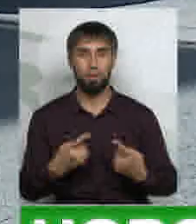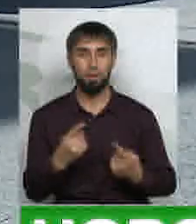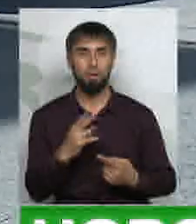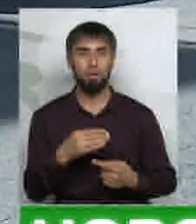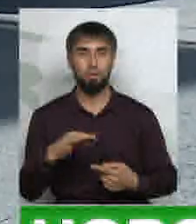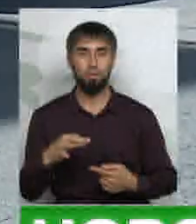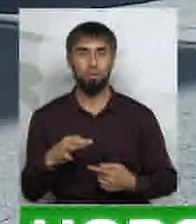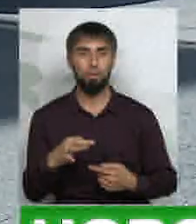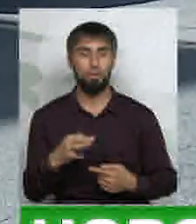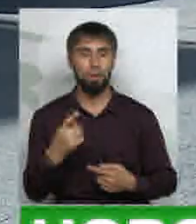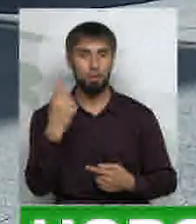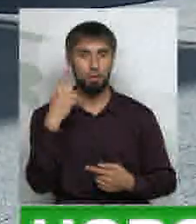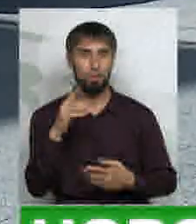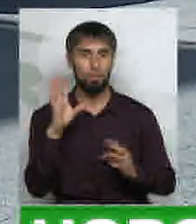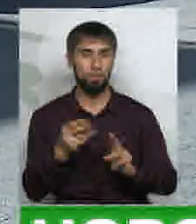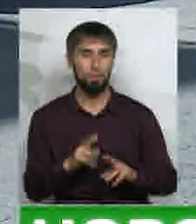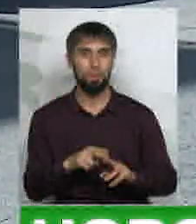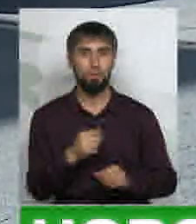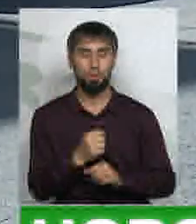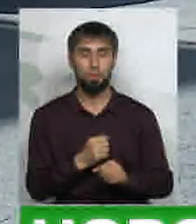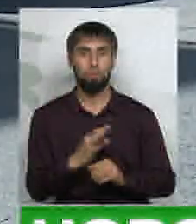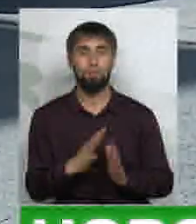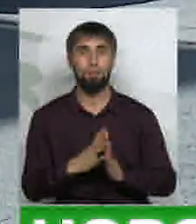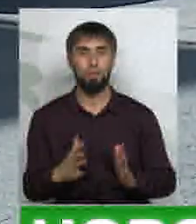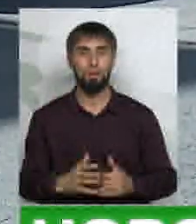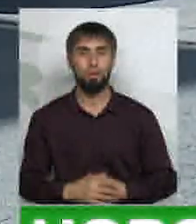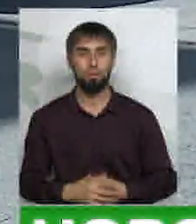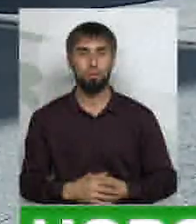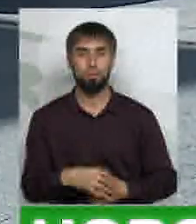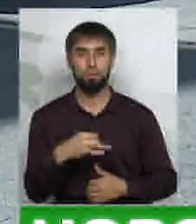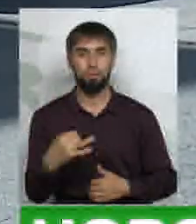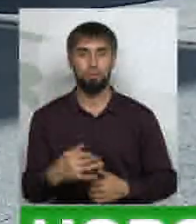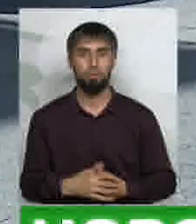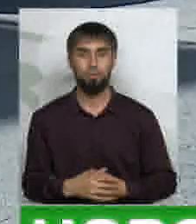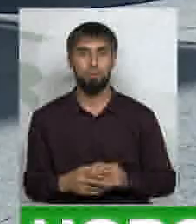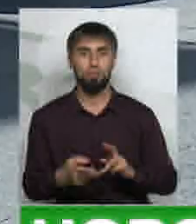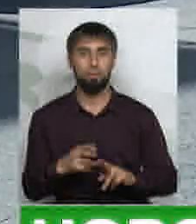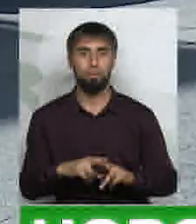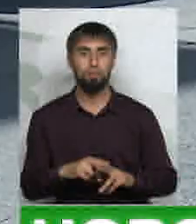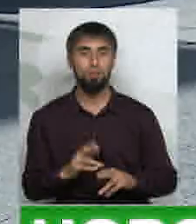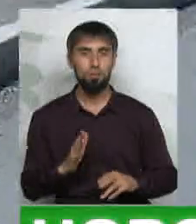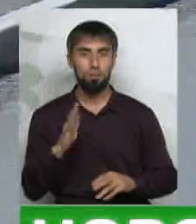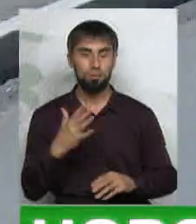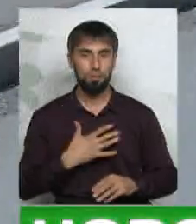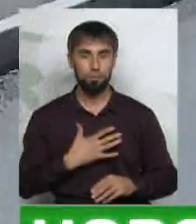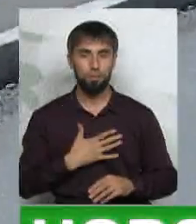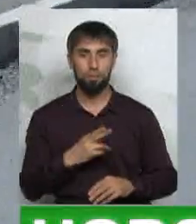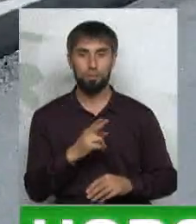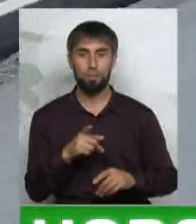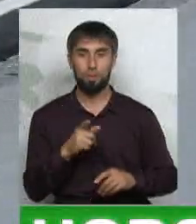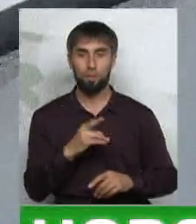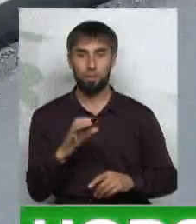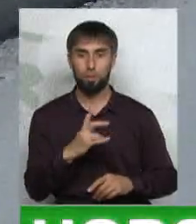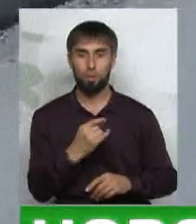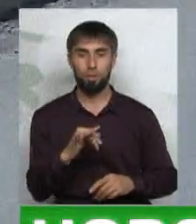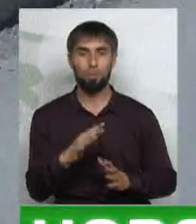как-то инициативу все-таки проявлять побольше, и это будущее наше. Кросс-нация – одно из